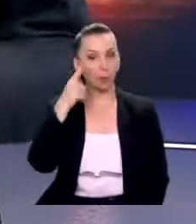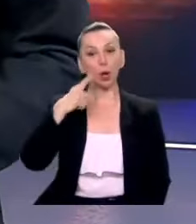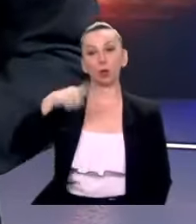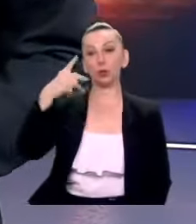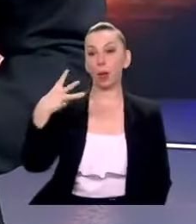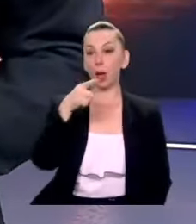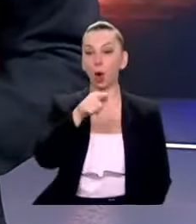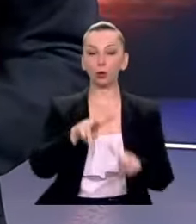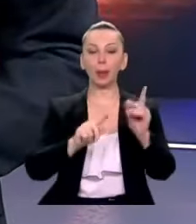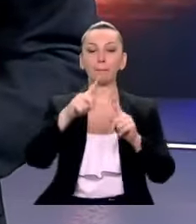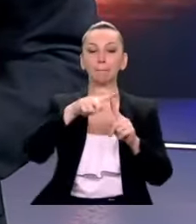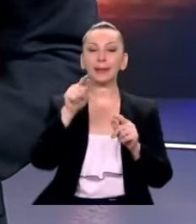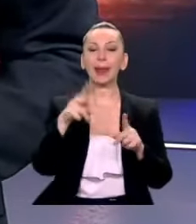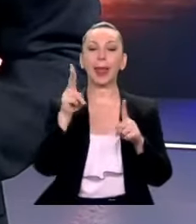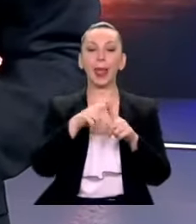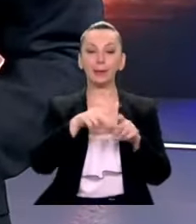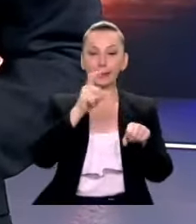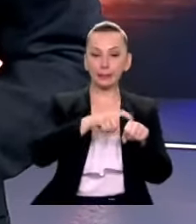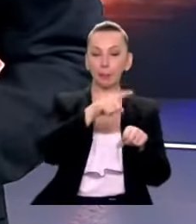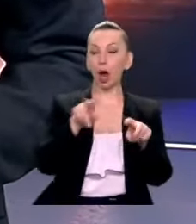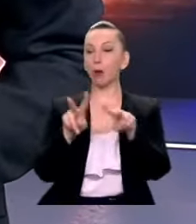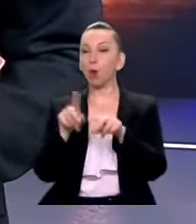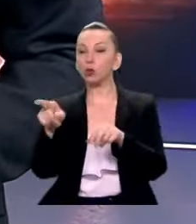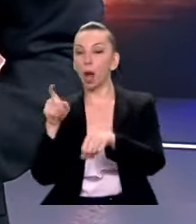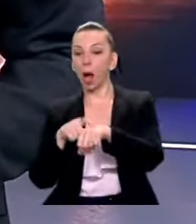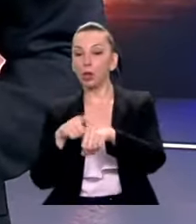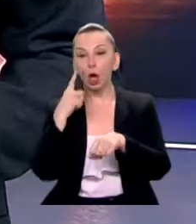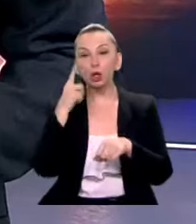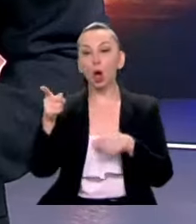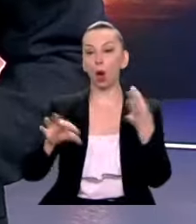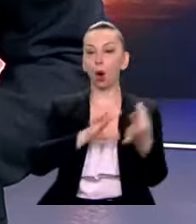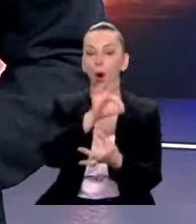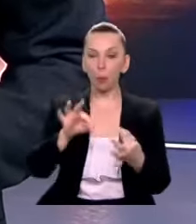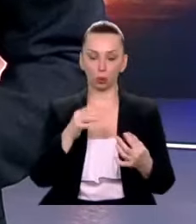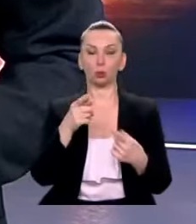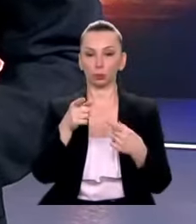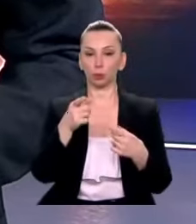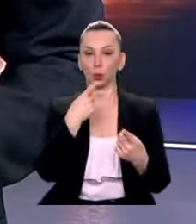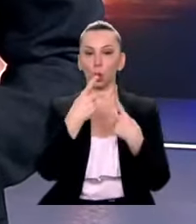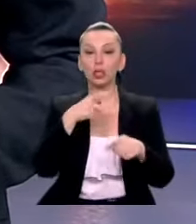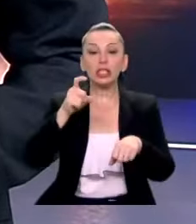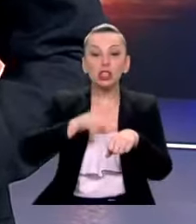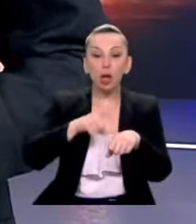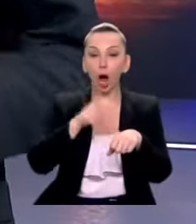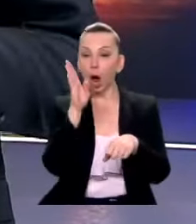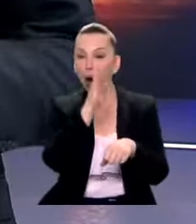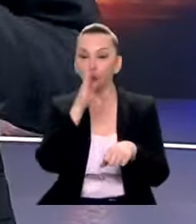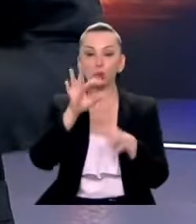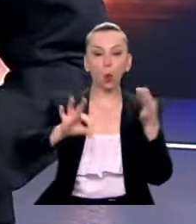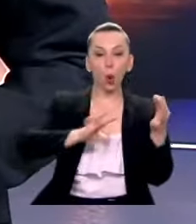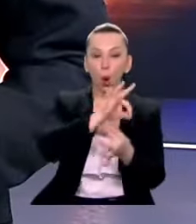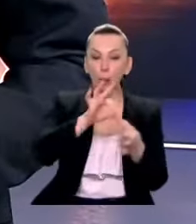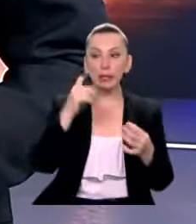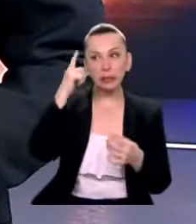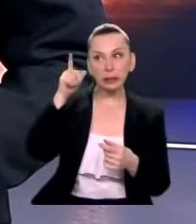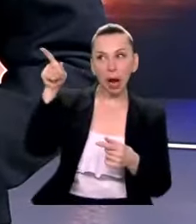Cumhurbaşkanı Erdoğan MİT ve emniyet istihbaratın mossad ajanlarına yönelik operasyonuyla ilgili konuştu casus operasyon İsrail'i çok